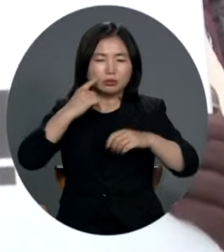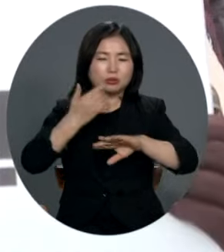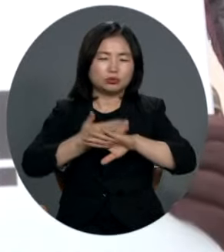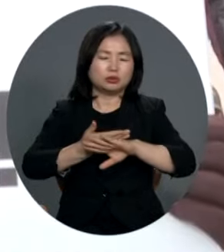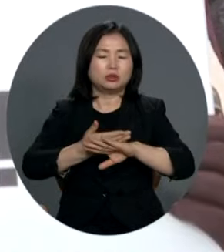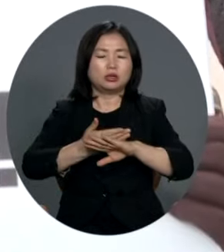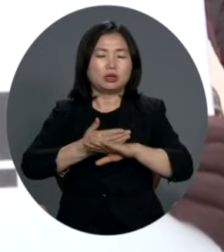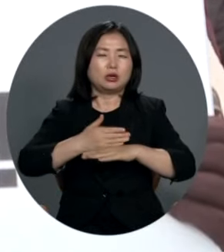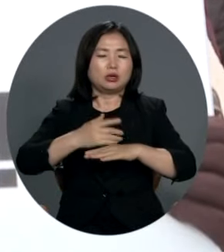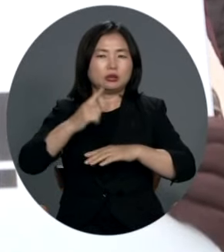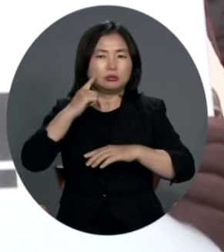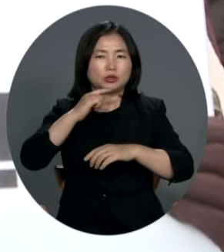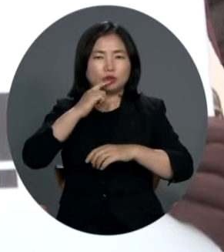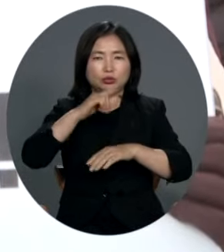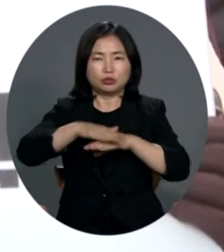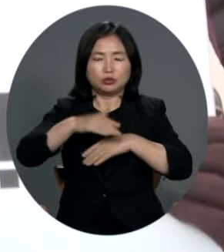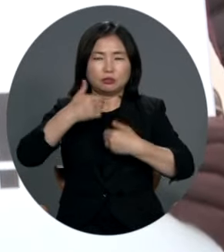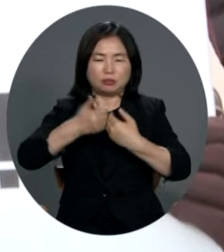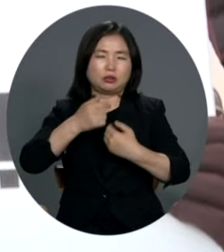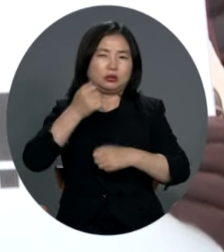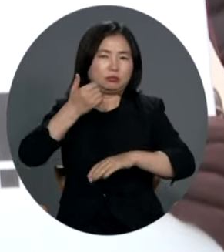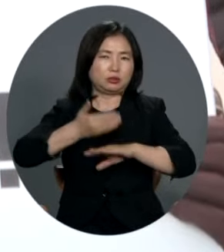MBC 뉴스 조작입니다